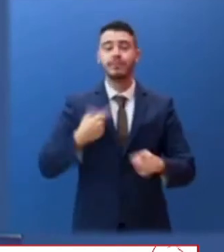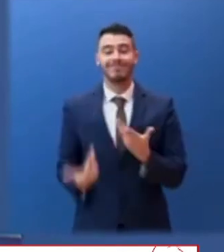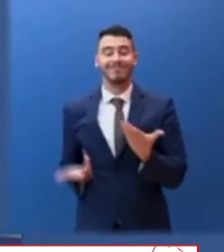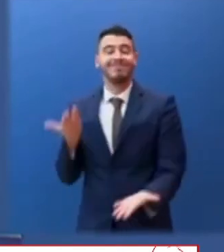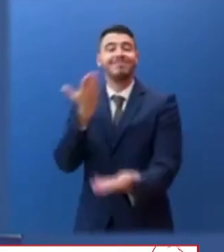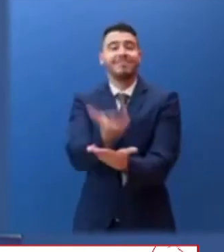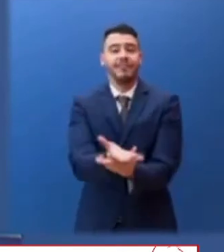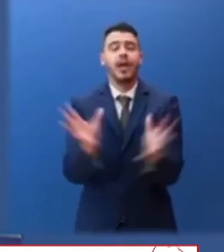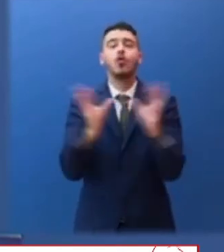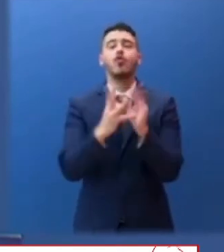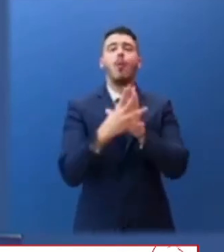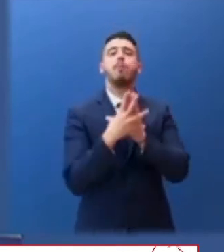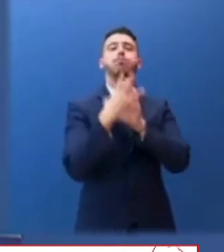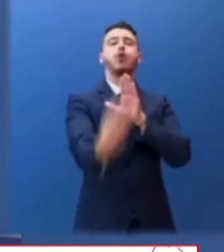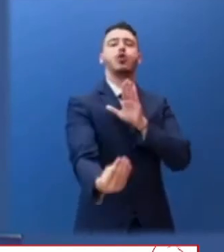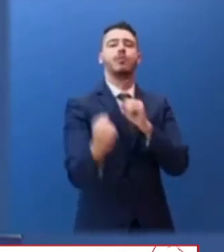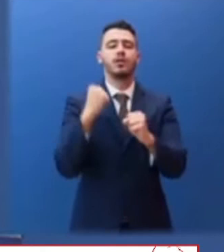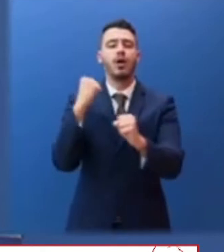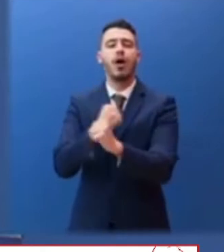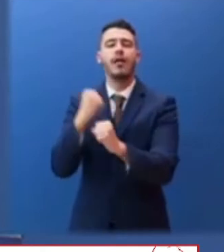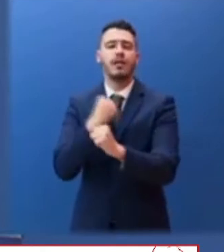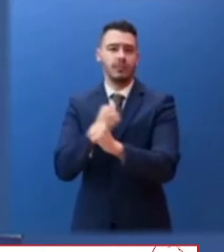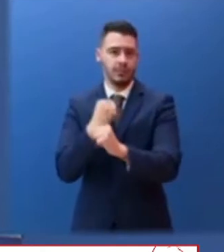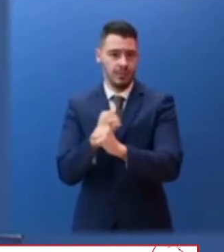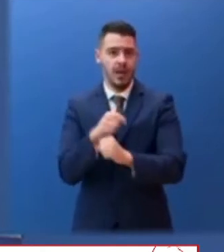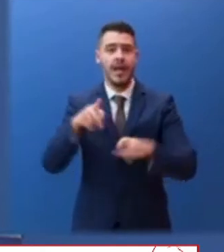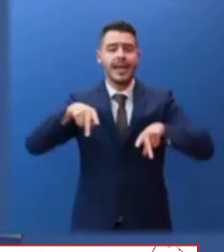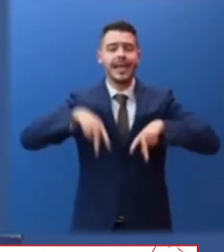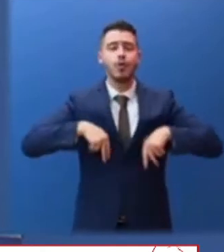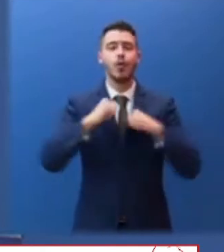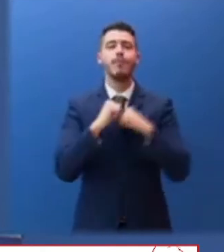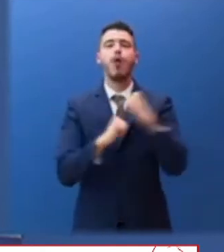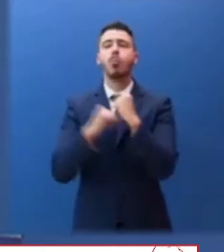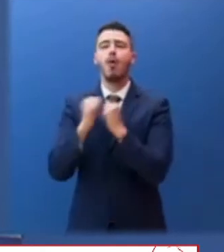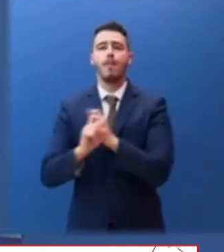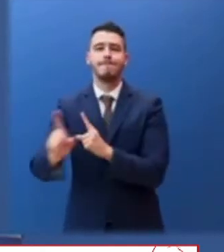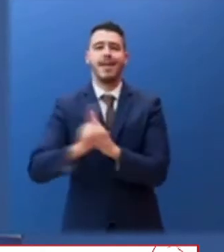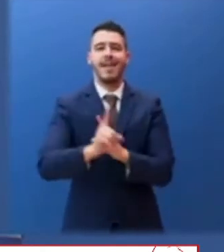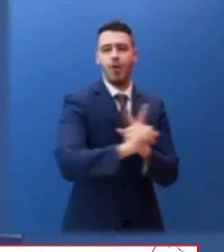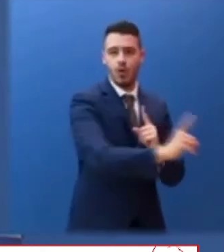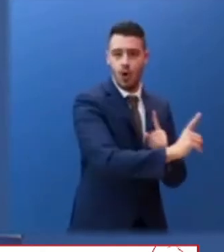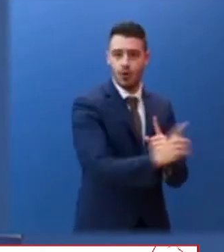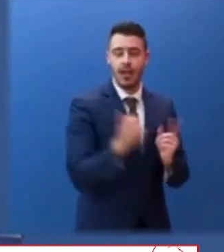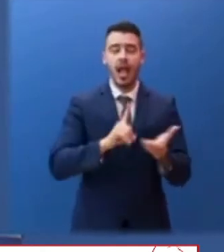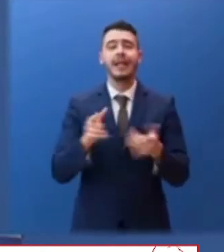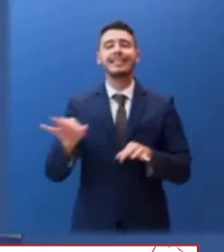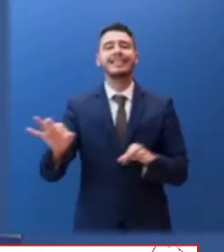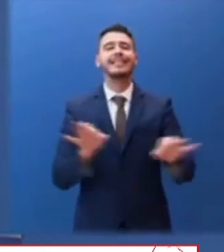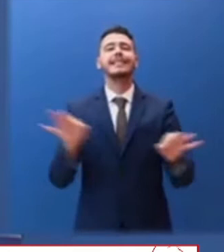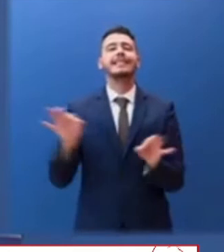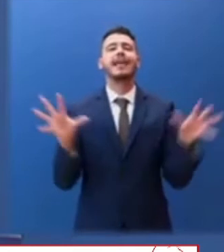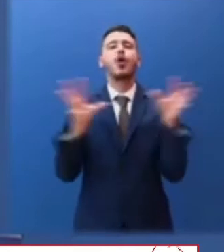πρότυπες προτάσεις έργων, προτάσεις κοινοτομίας, του Υπουργείου Υποδομών και Μεταφορών, το τελικό σχέδιο Master Plan της